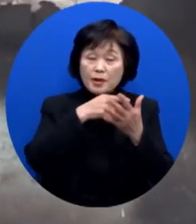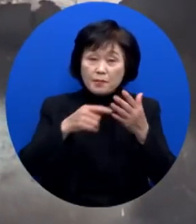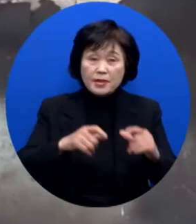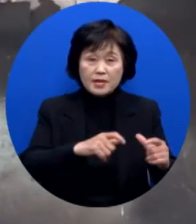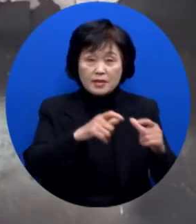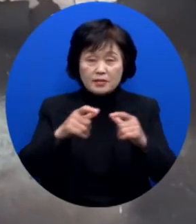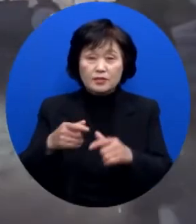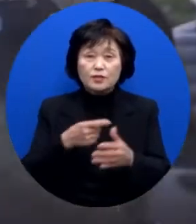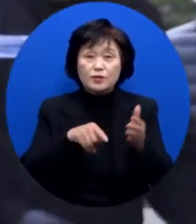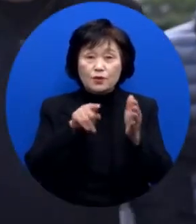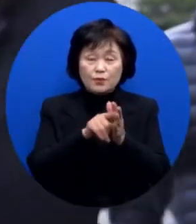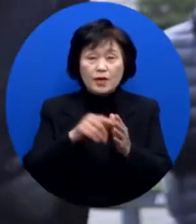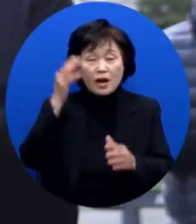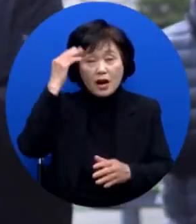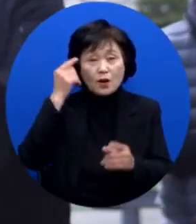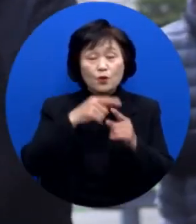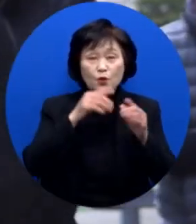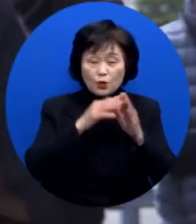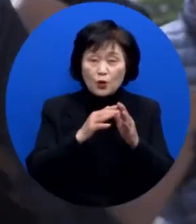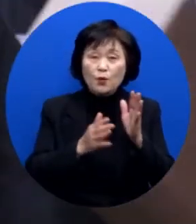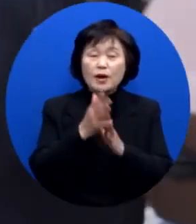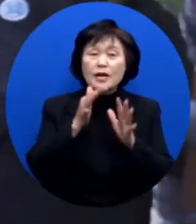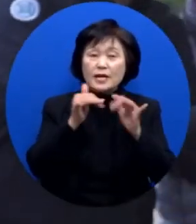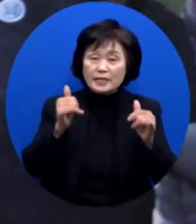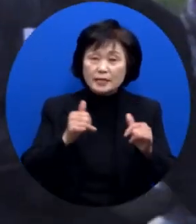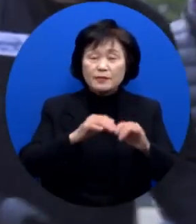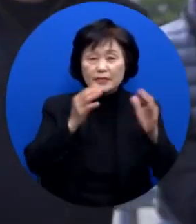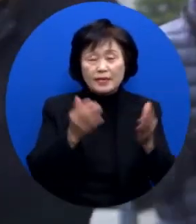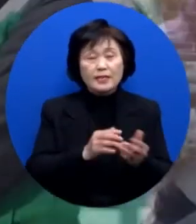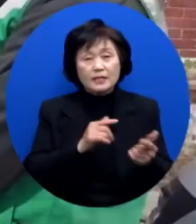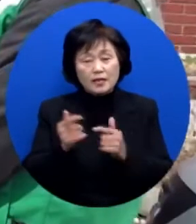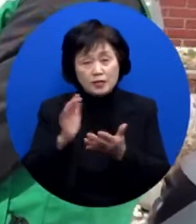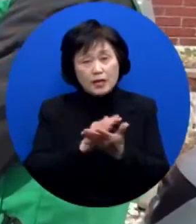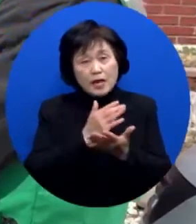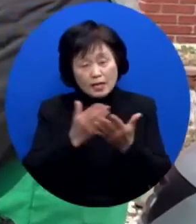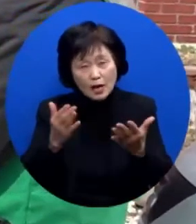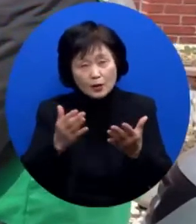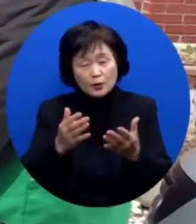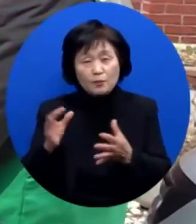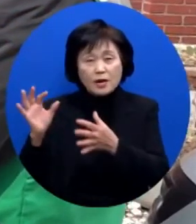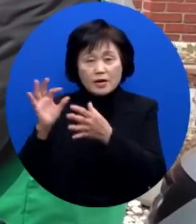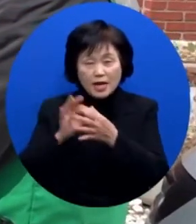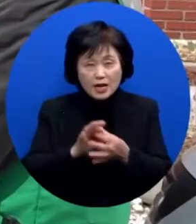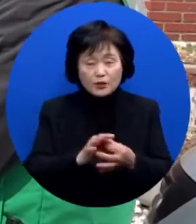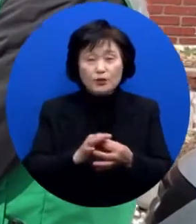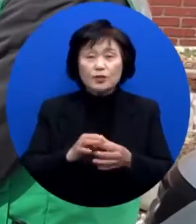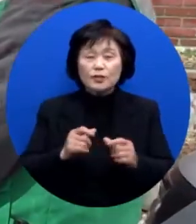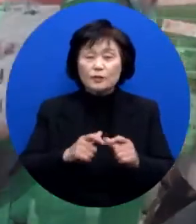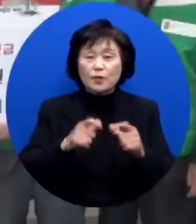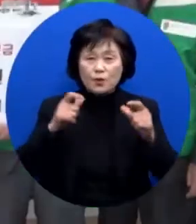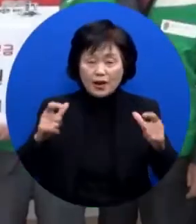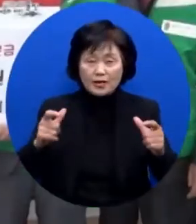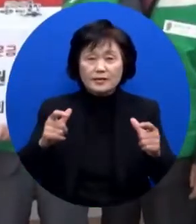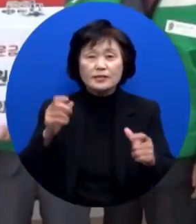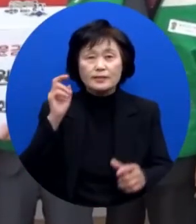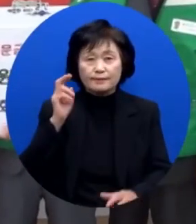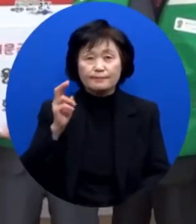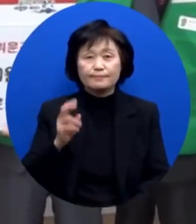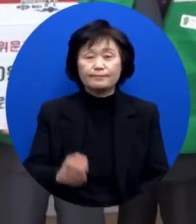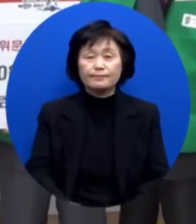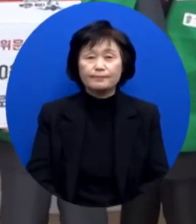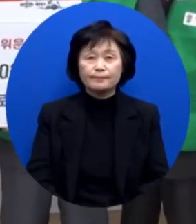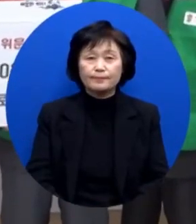향한 한국교회와 시민단체들의 나눔과 섬김 은 더 확산할 것으로 보입니다 cts 뉴스 성훈